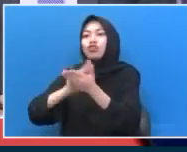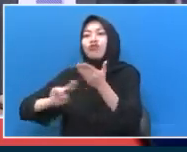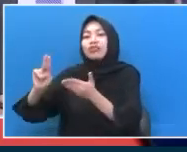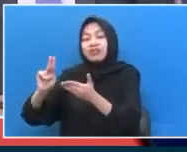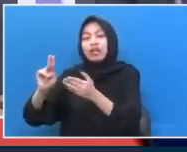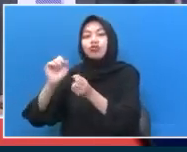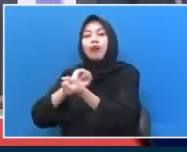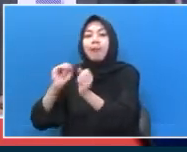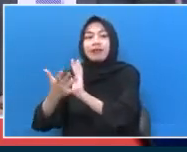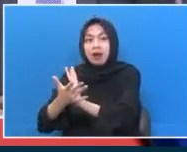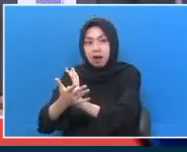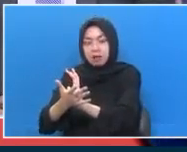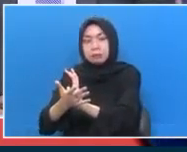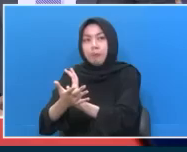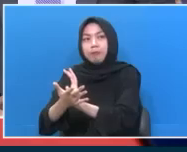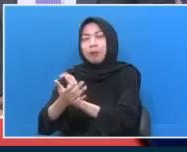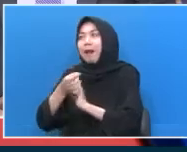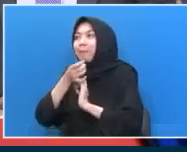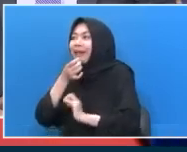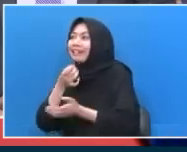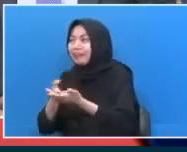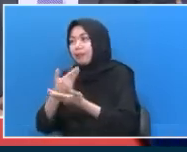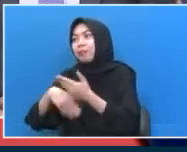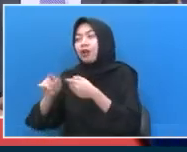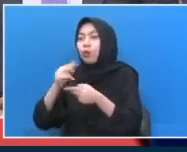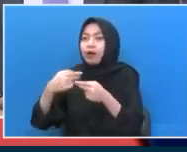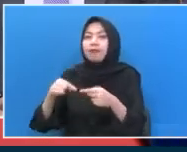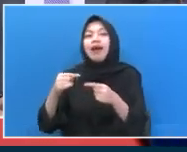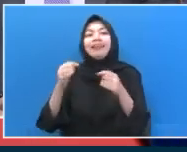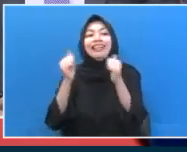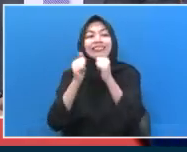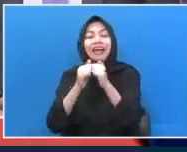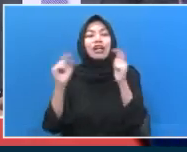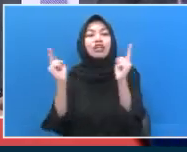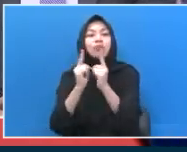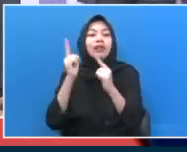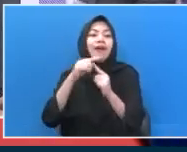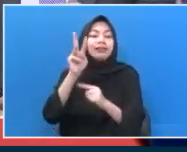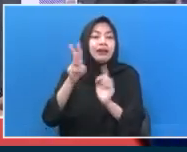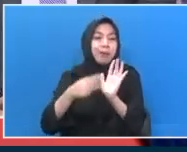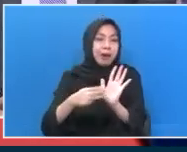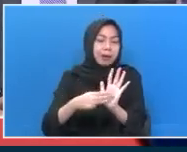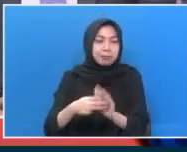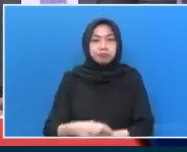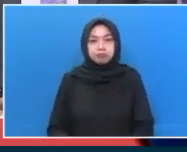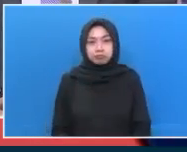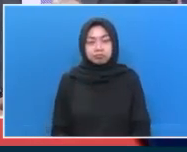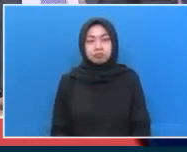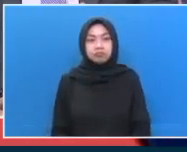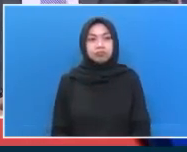di Surabaya sudah lama mengenal korban begitu Kemudian dari informasi yang